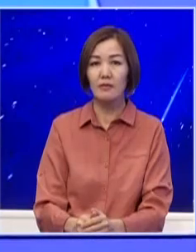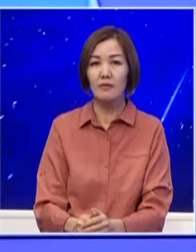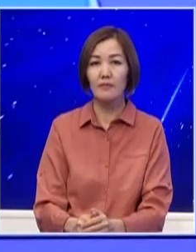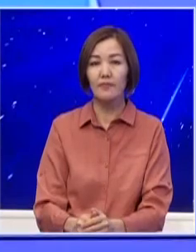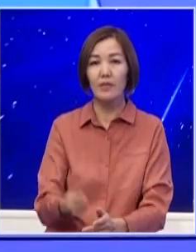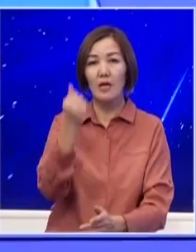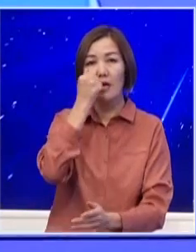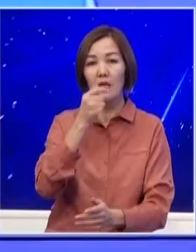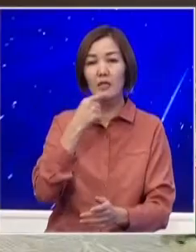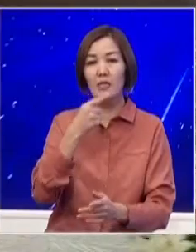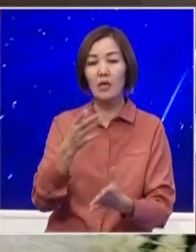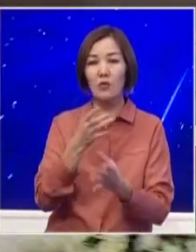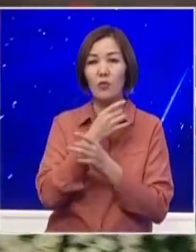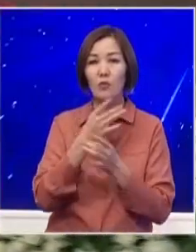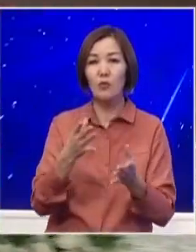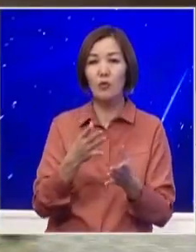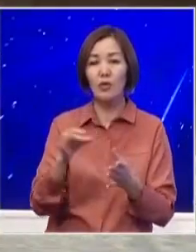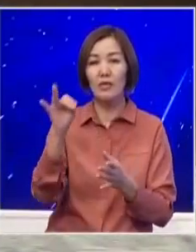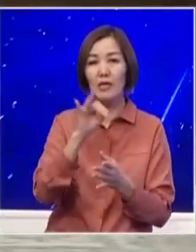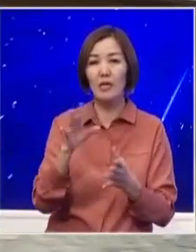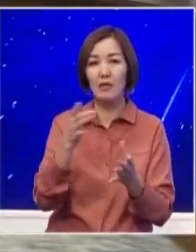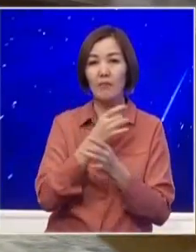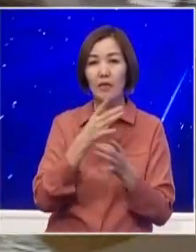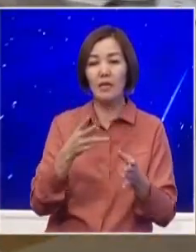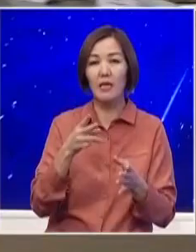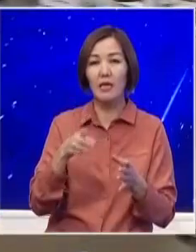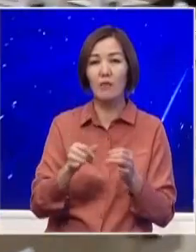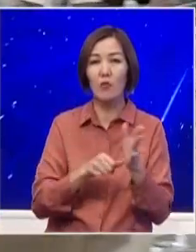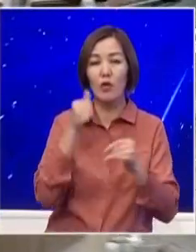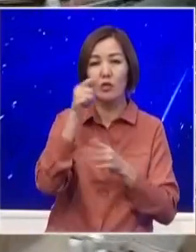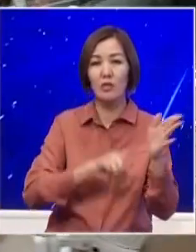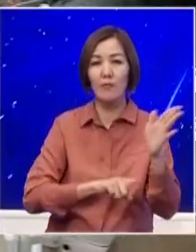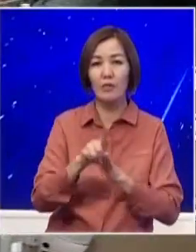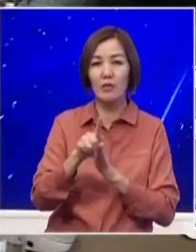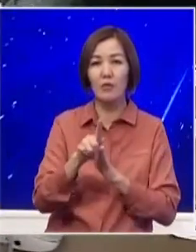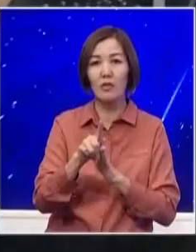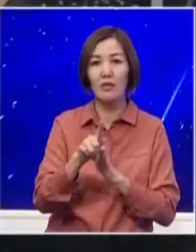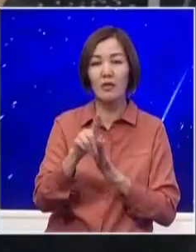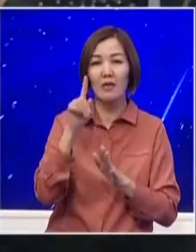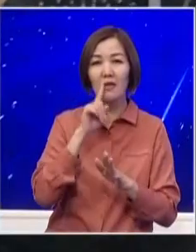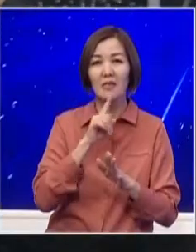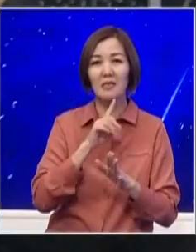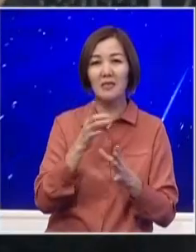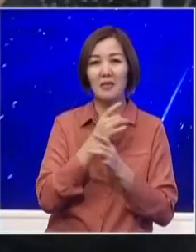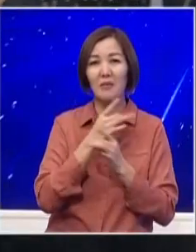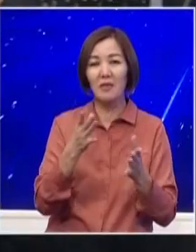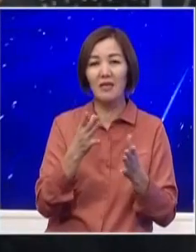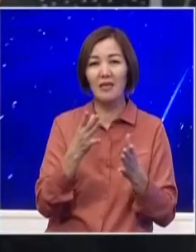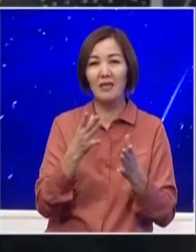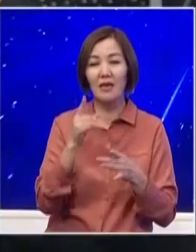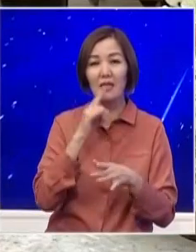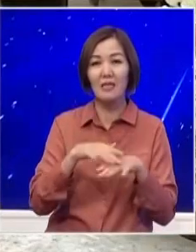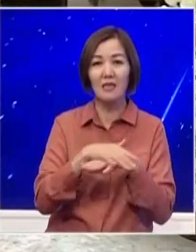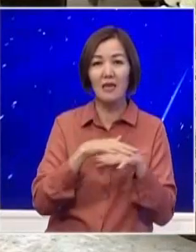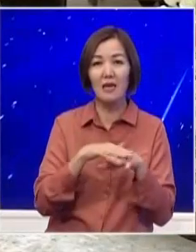Алғыс айту күні тағылымды мереке. Тарихы 2016 жылдан бастау алады. Тәуелсіз Қазақстандағы береке бірліктің тірегі іспетті Қазақстан